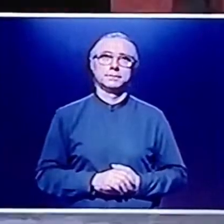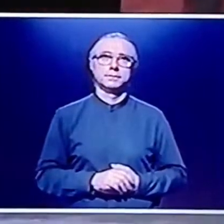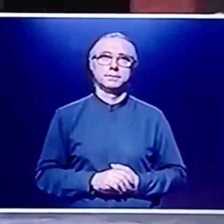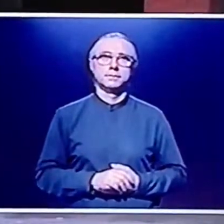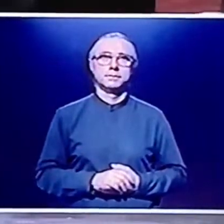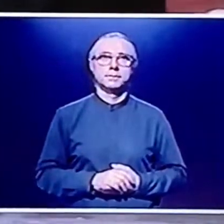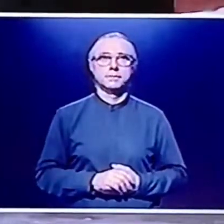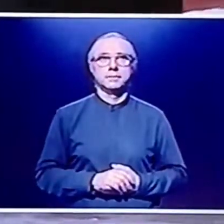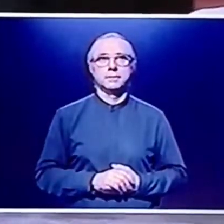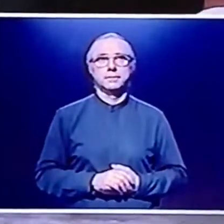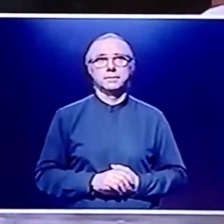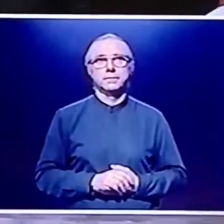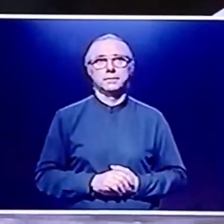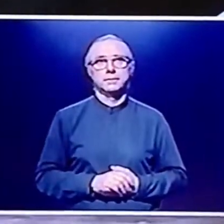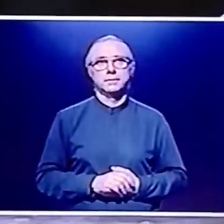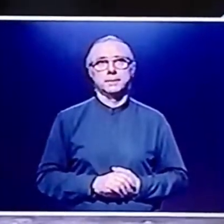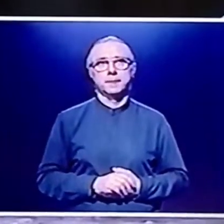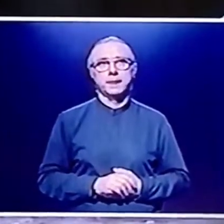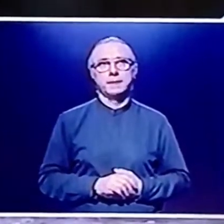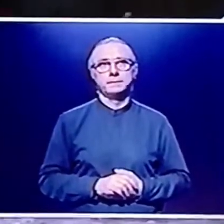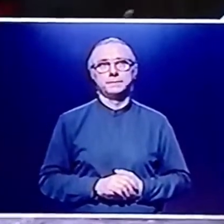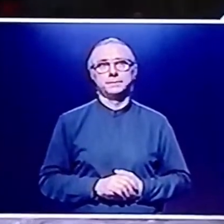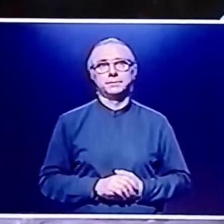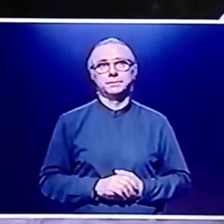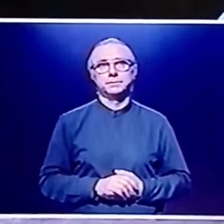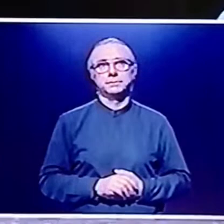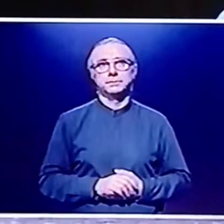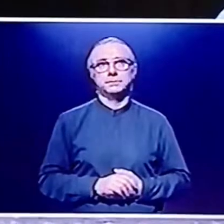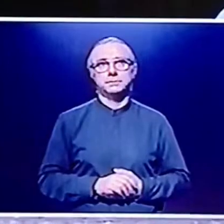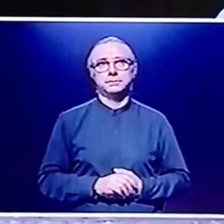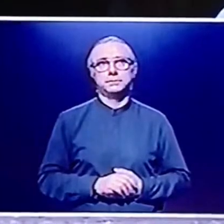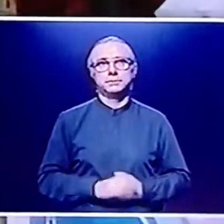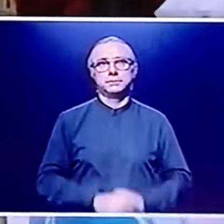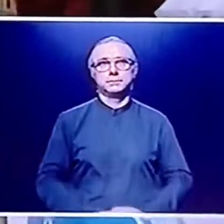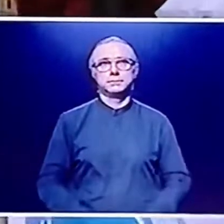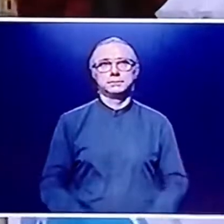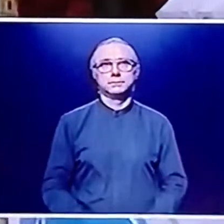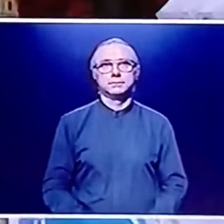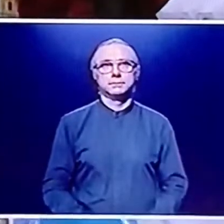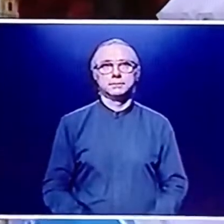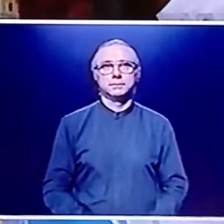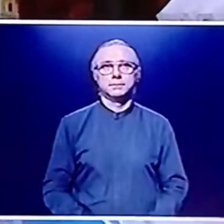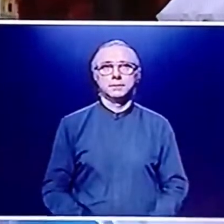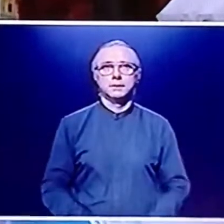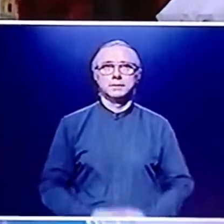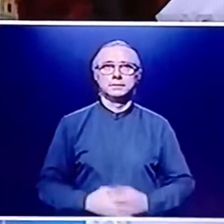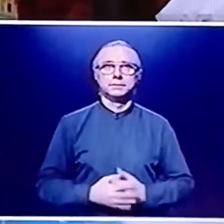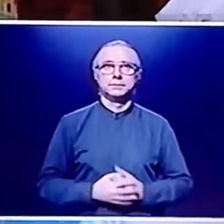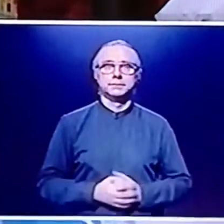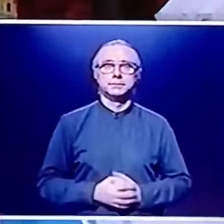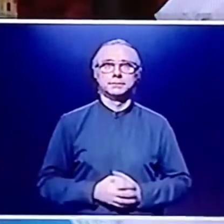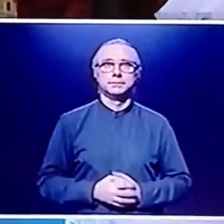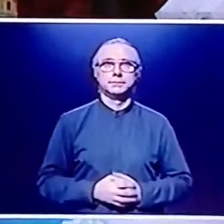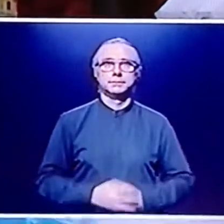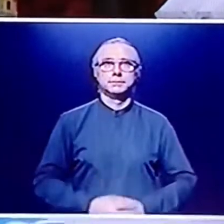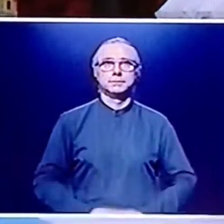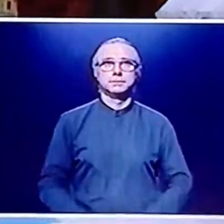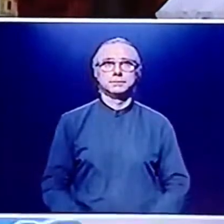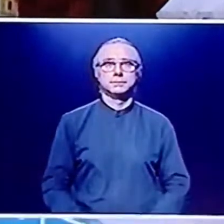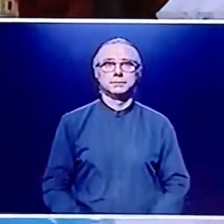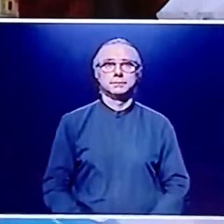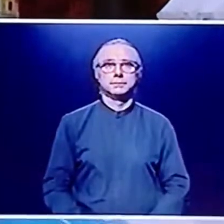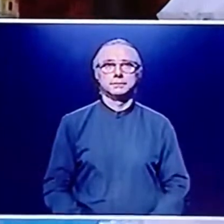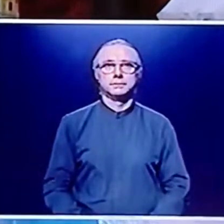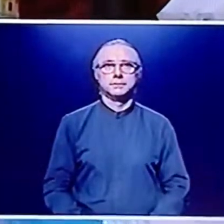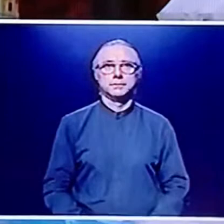нет. Но они сегодня позволили нам послужить. Мы обратились к ним официально, они подписали бумагу и разрешили нам послужить. Благодарность искренняя.